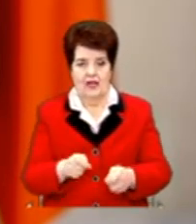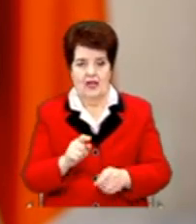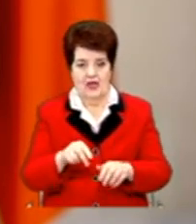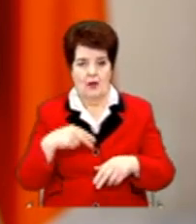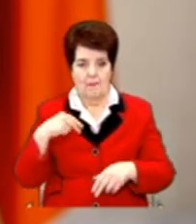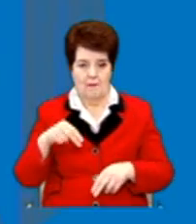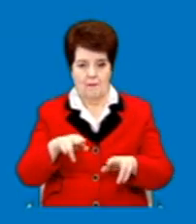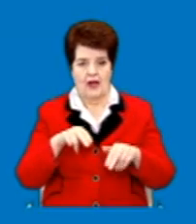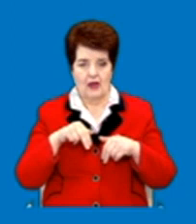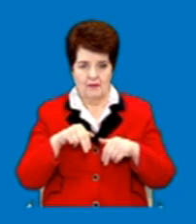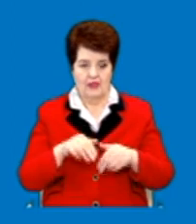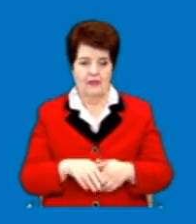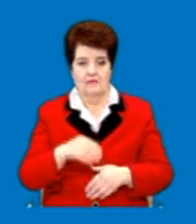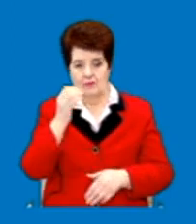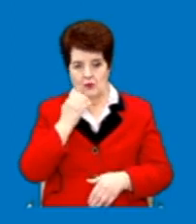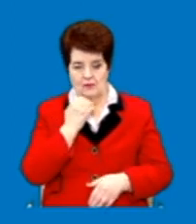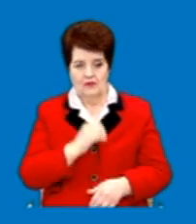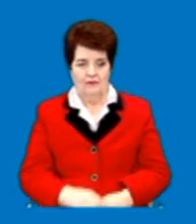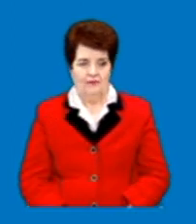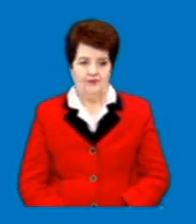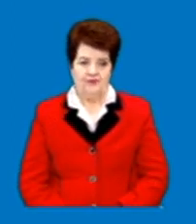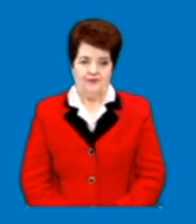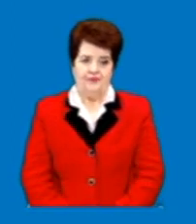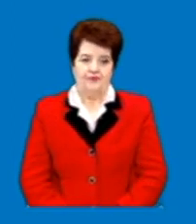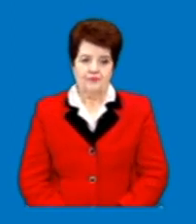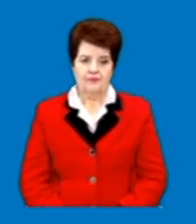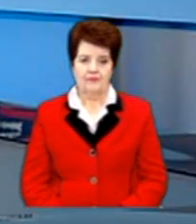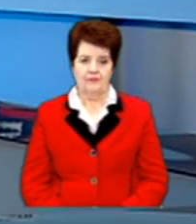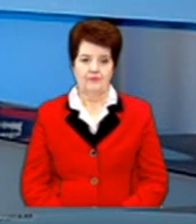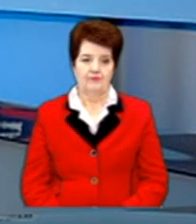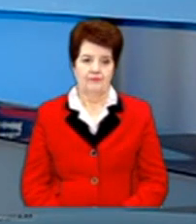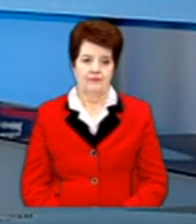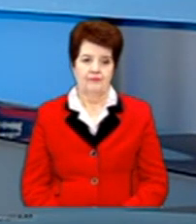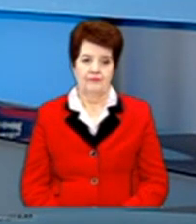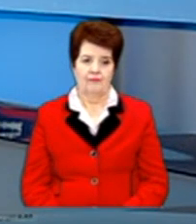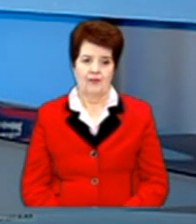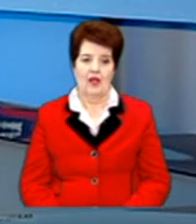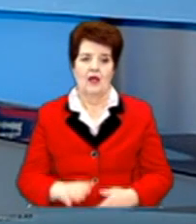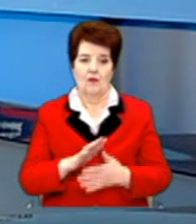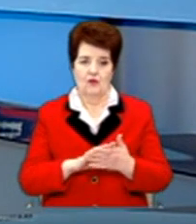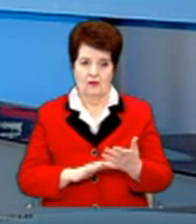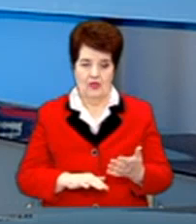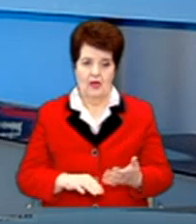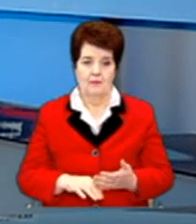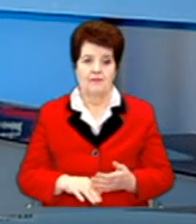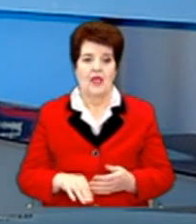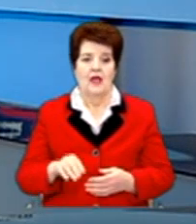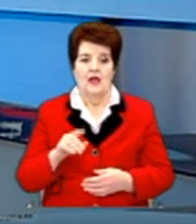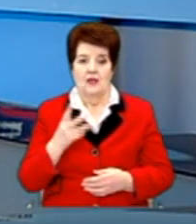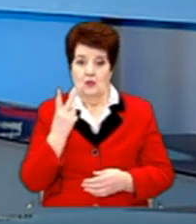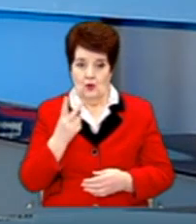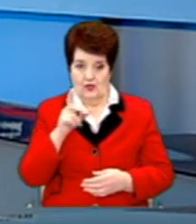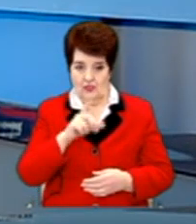Vă mulțumesc! Continuăm jurnalul. Doi